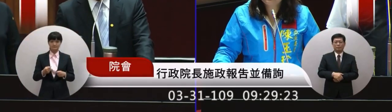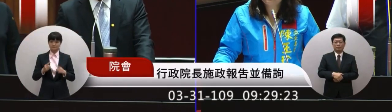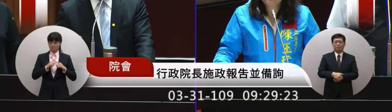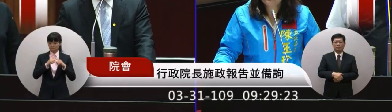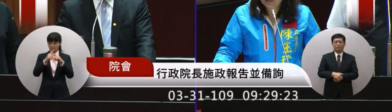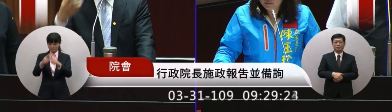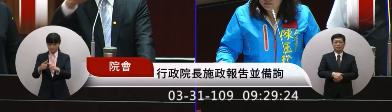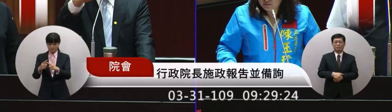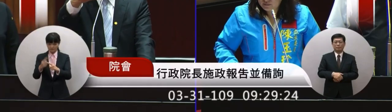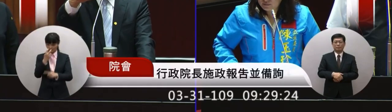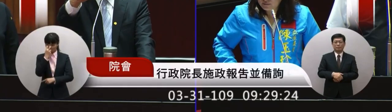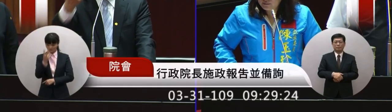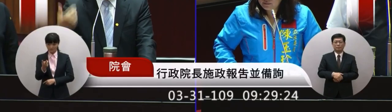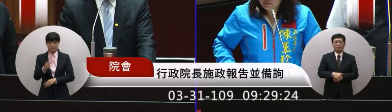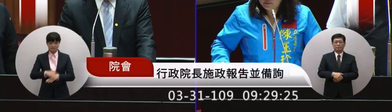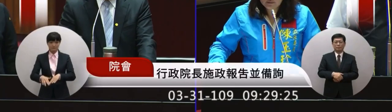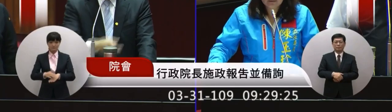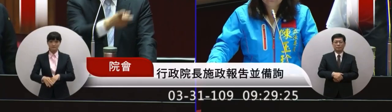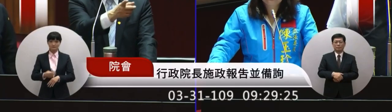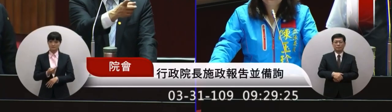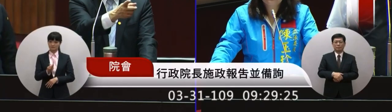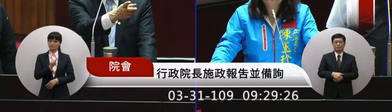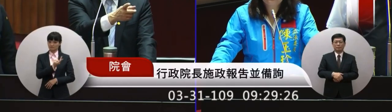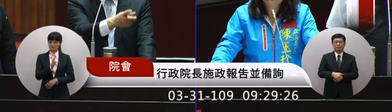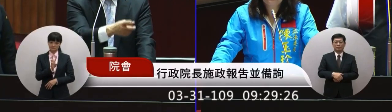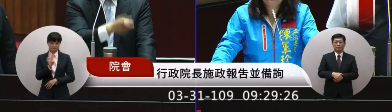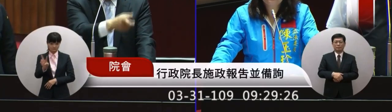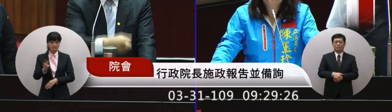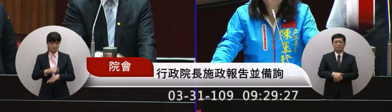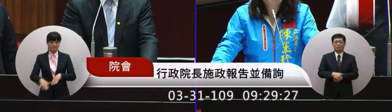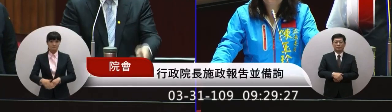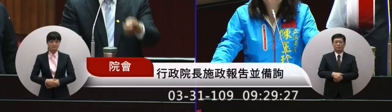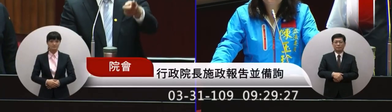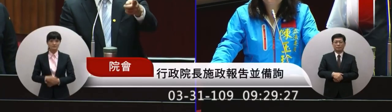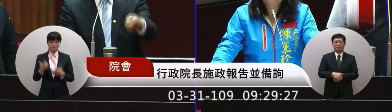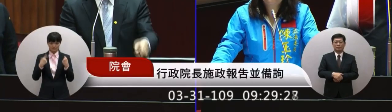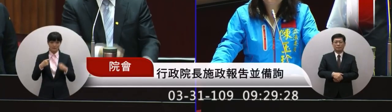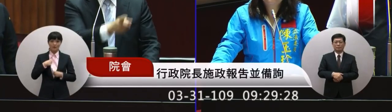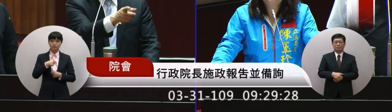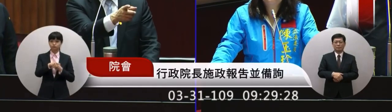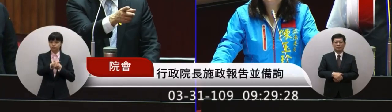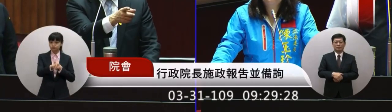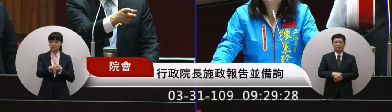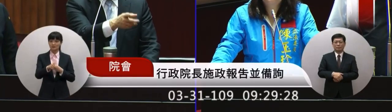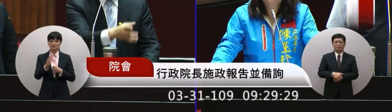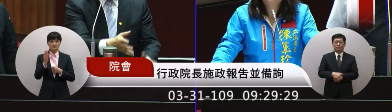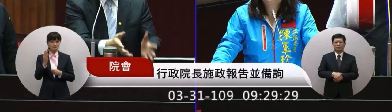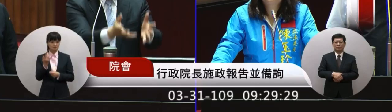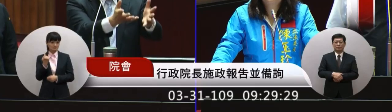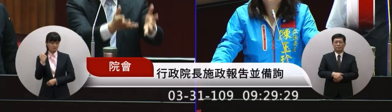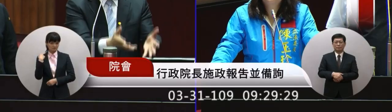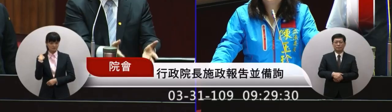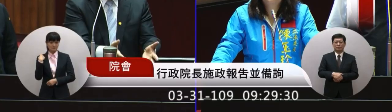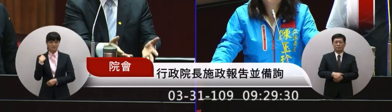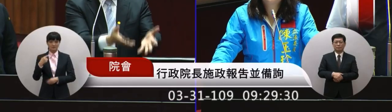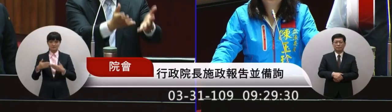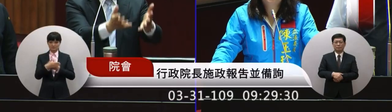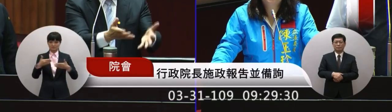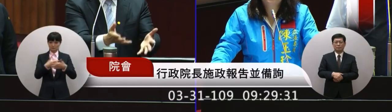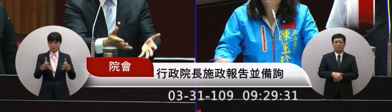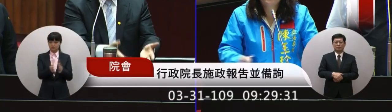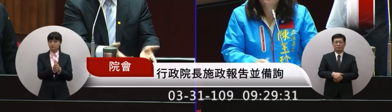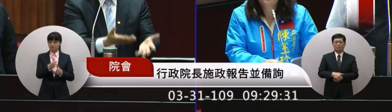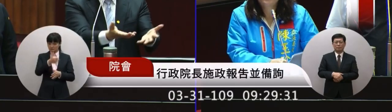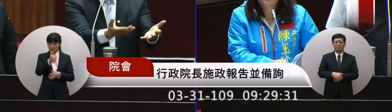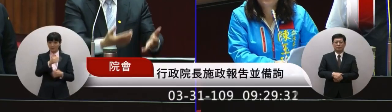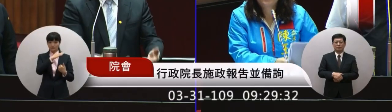看，哦，两位我都去过了嘛。那陈委员那里本来我要去，前一天他把交通部长找去，什